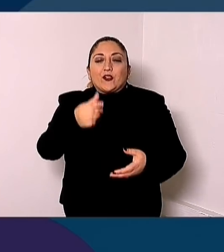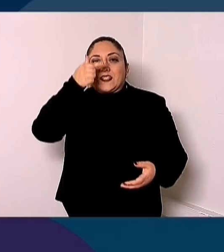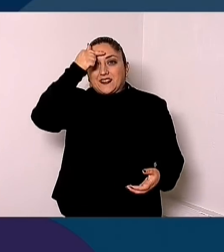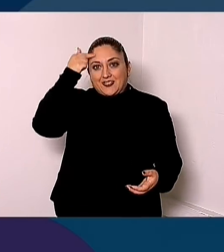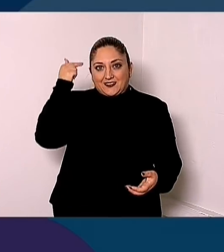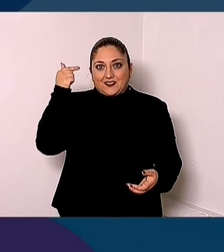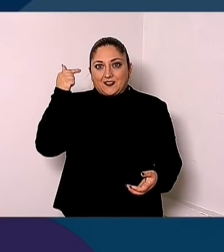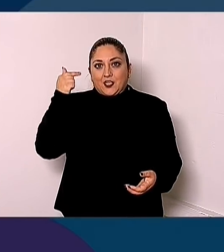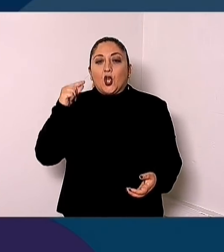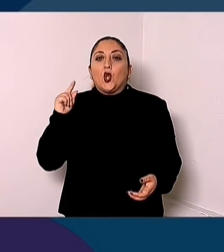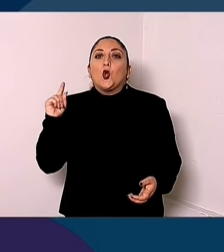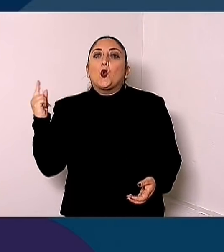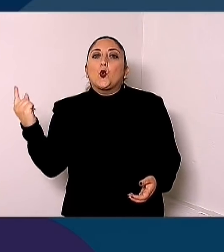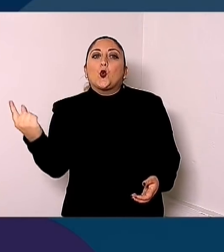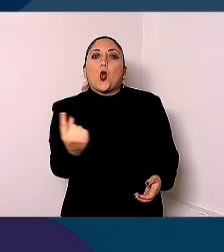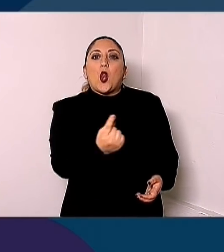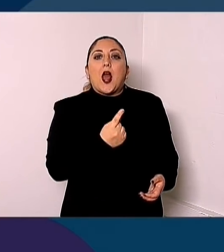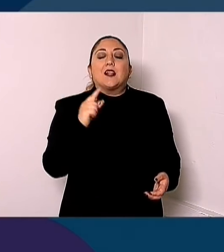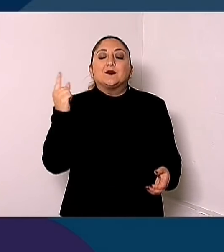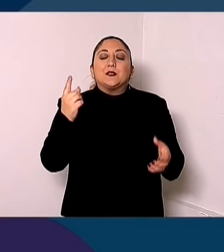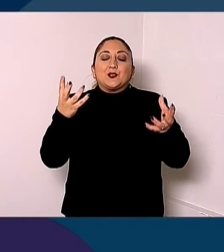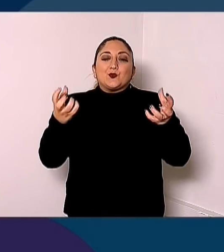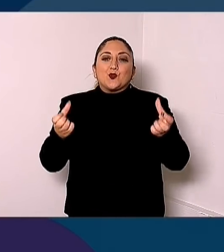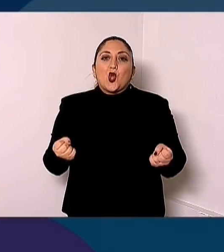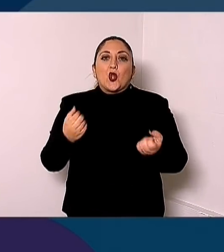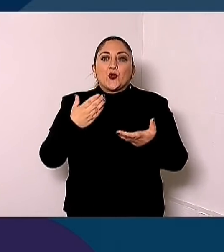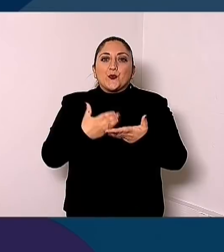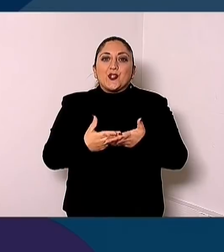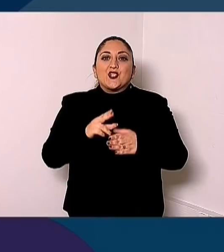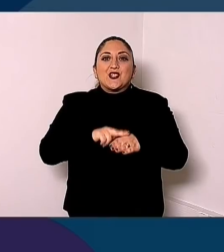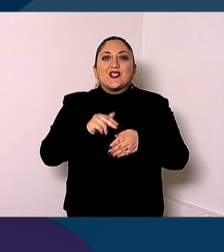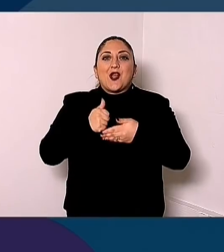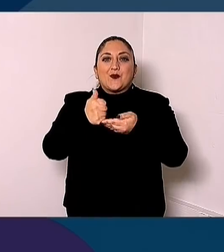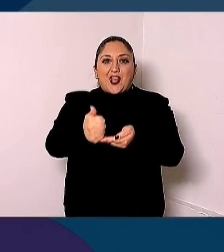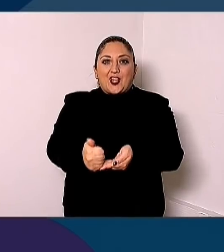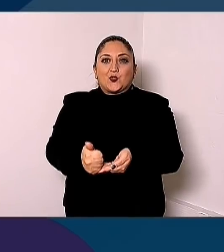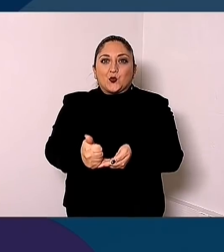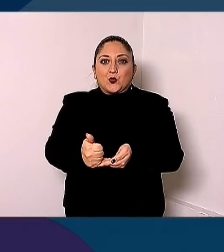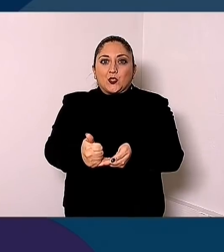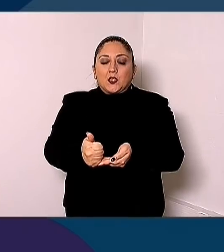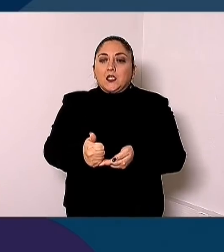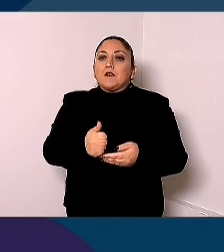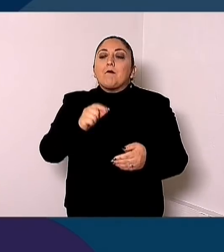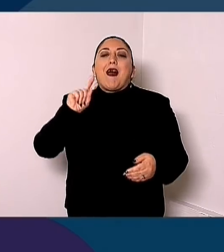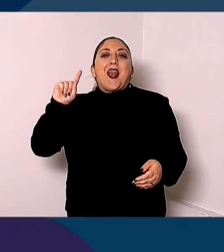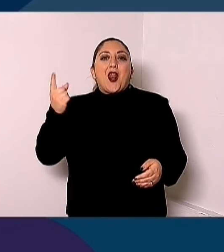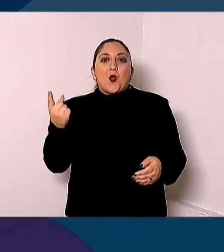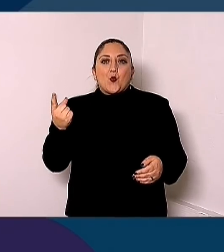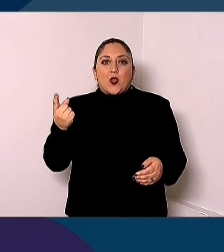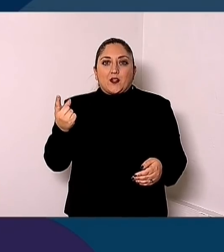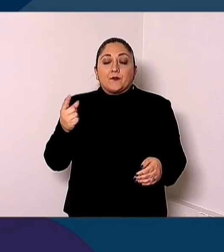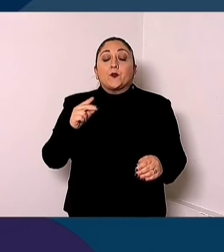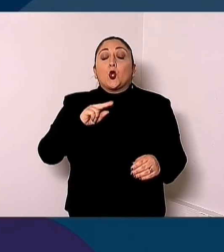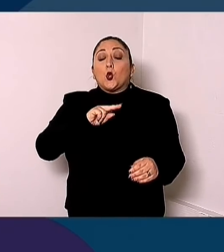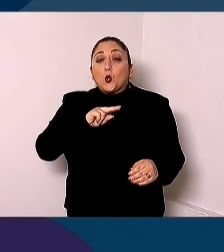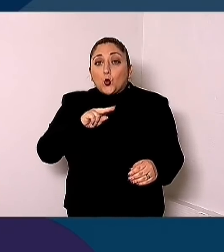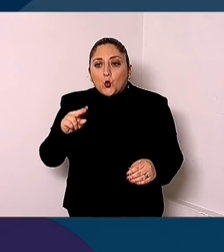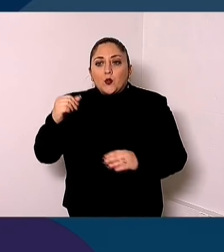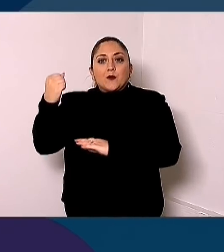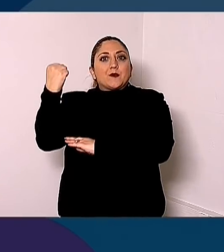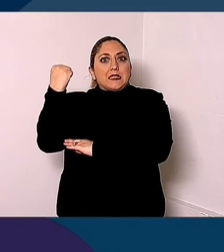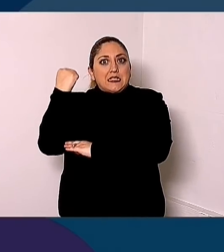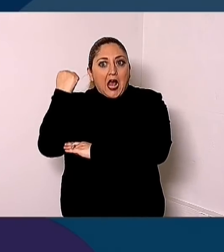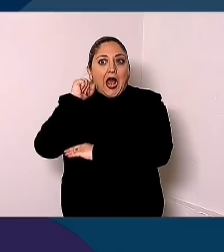it-testijiet lil kull min għandu bżonn biex aħna nkun nistgħu ngħinu mill-qagħda klinika imma anke wkoll min-naħa ta'